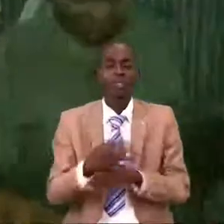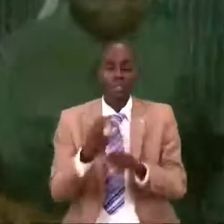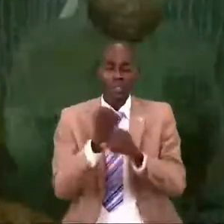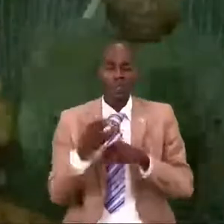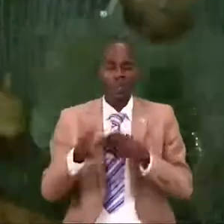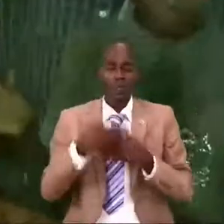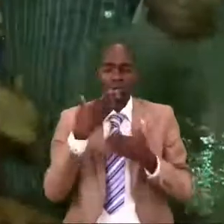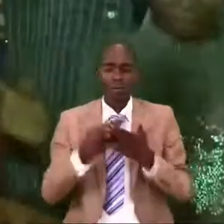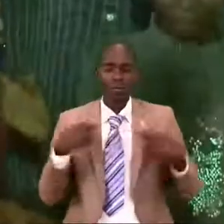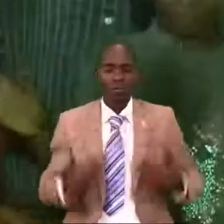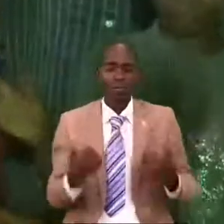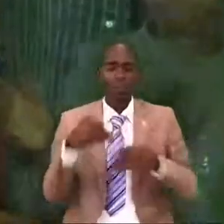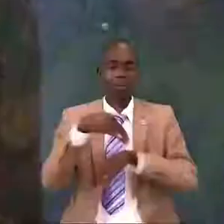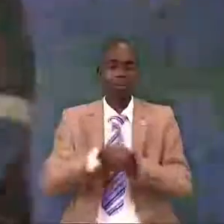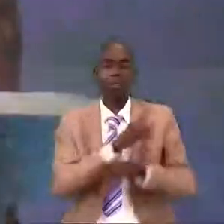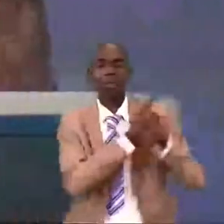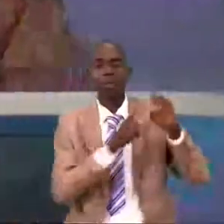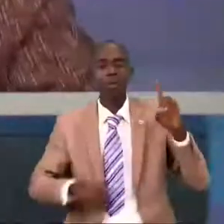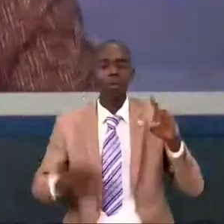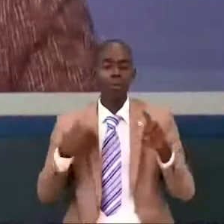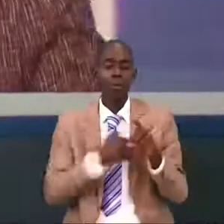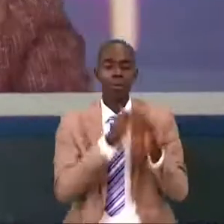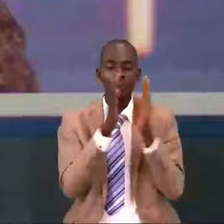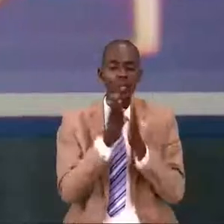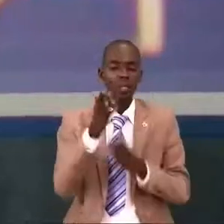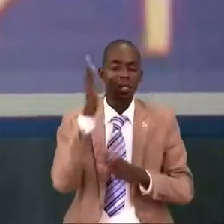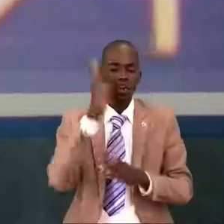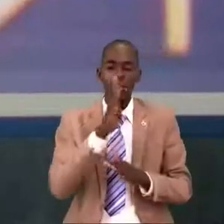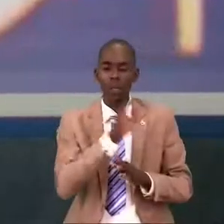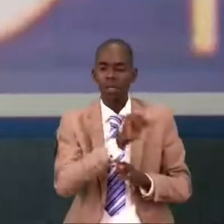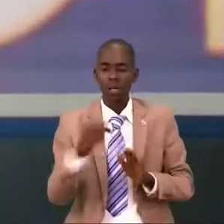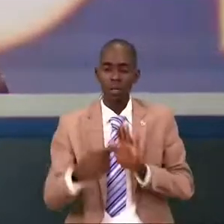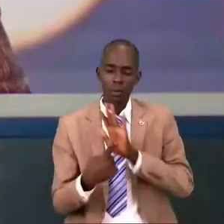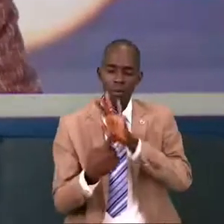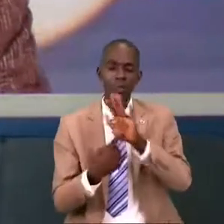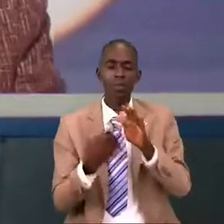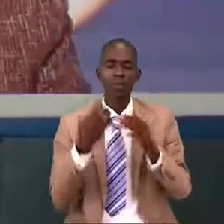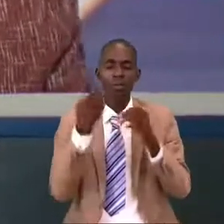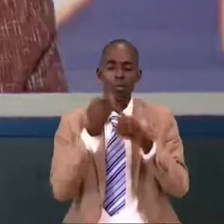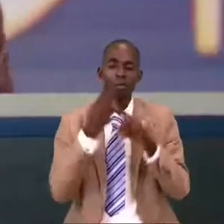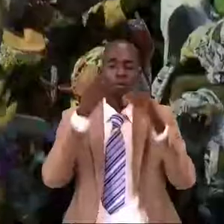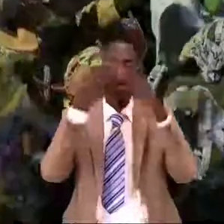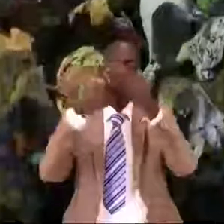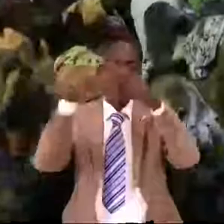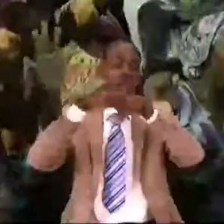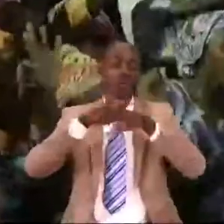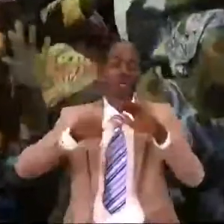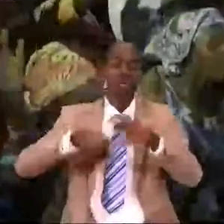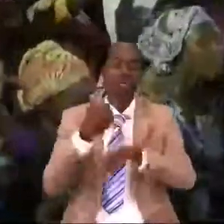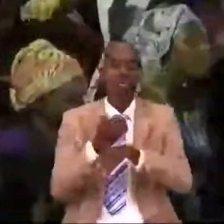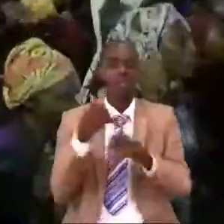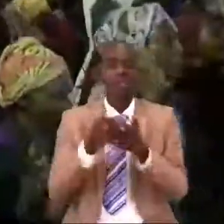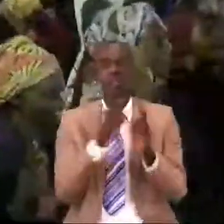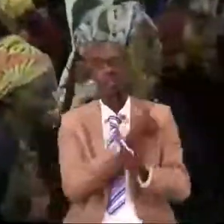du ciel. Confirme le Seigneur dans chaque vie, au nom de Jésus. J'ai prié.